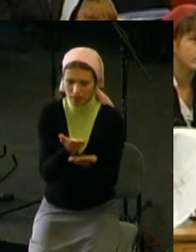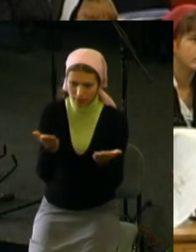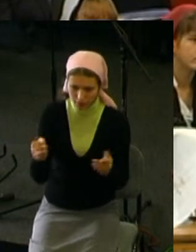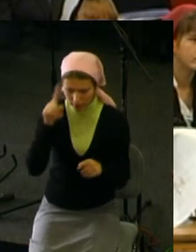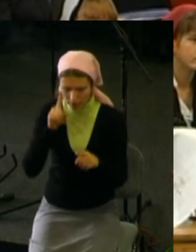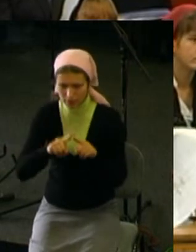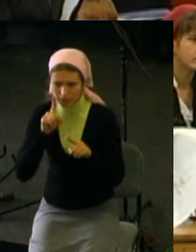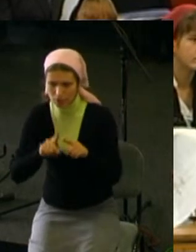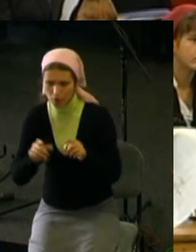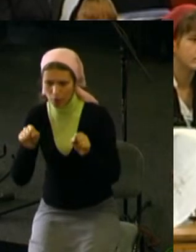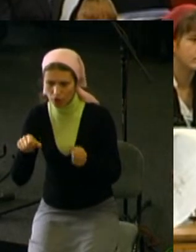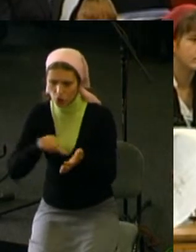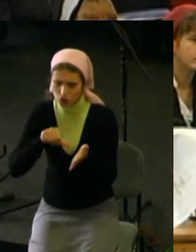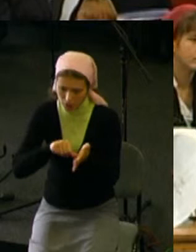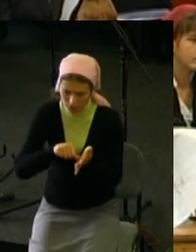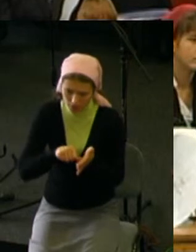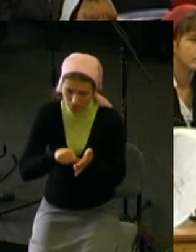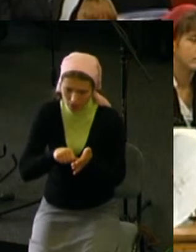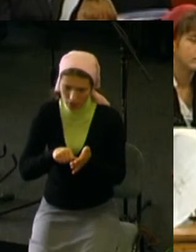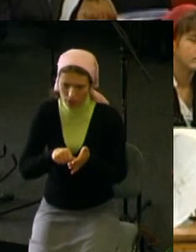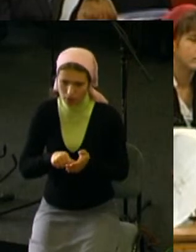що могли б